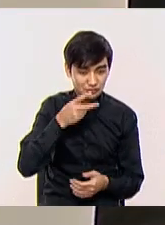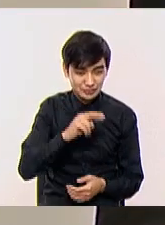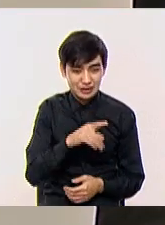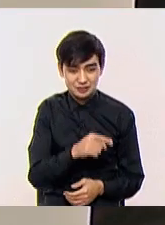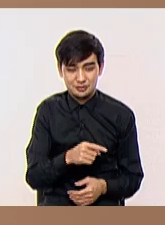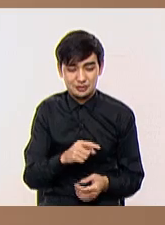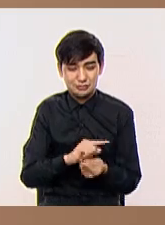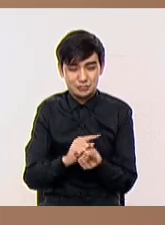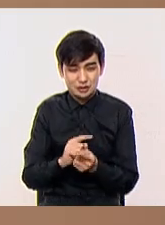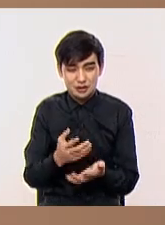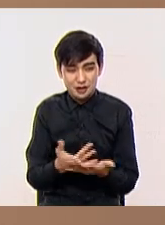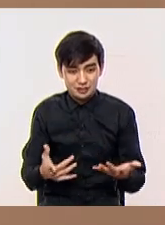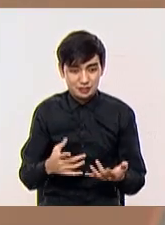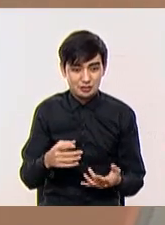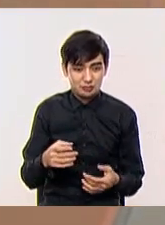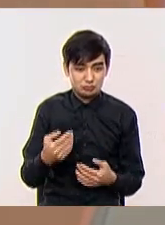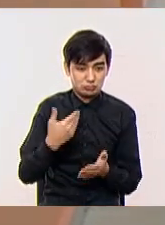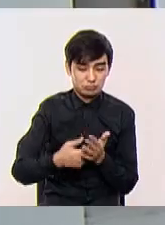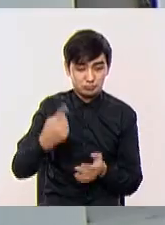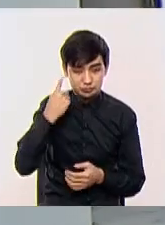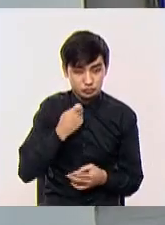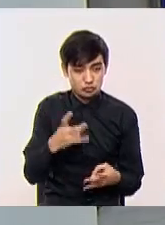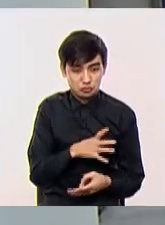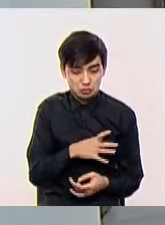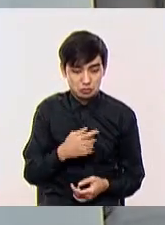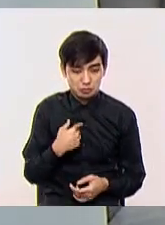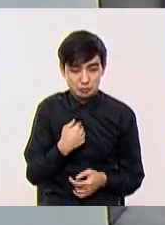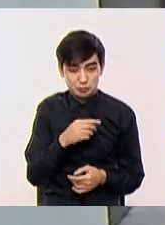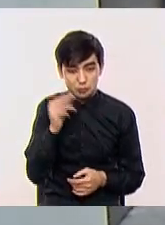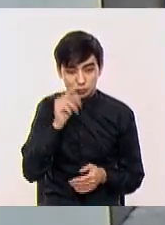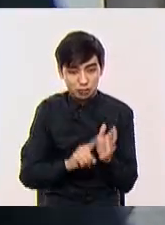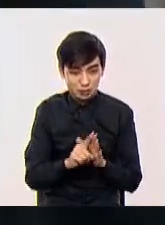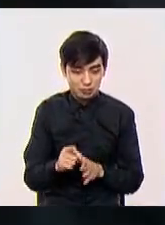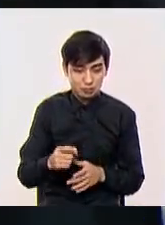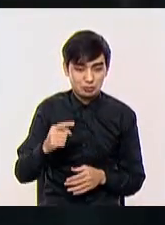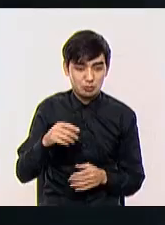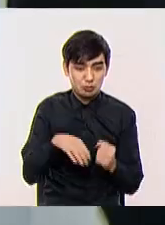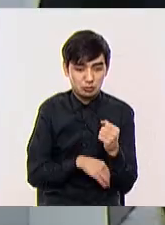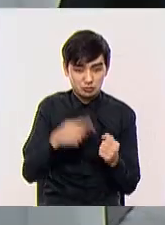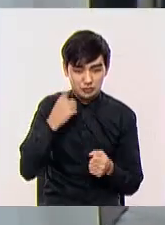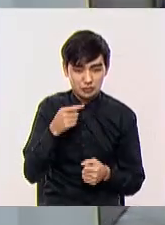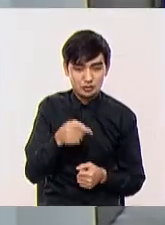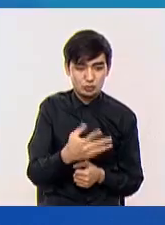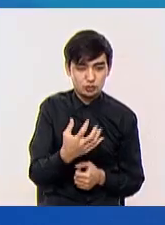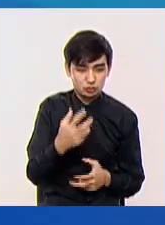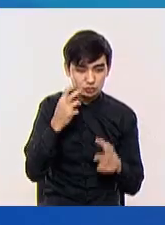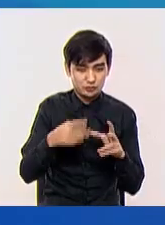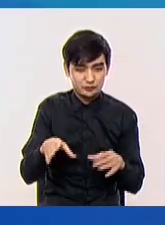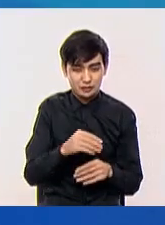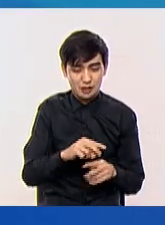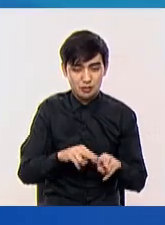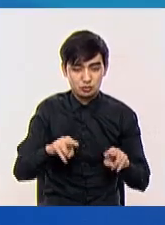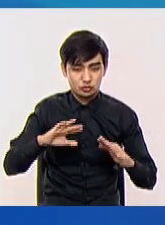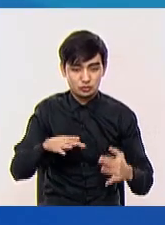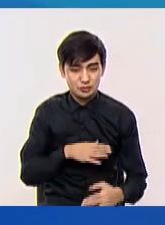то, что об изменениях при поступлении не предупредили. Всего в такой ситуации оказались 1700 студенток. Изначально, когда